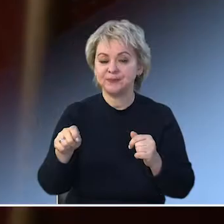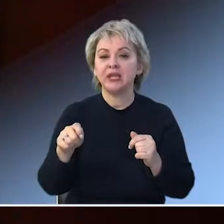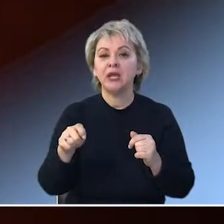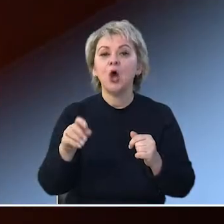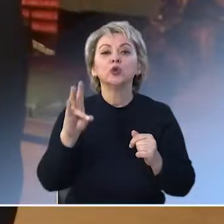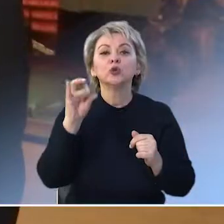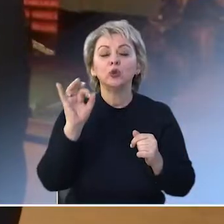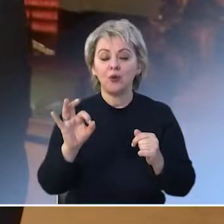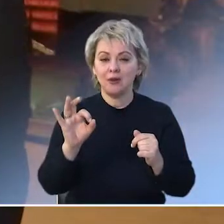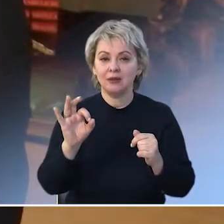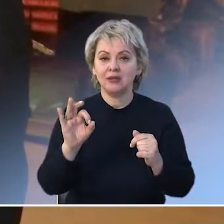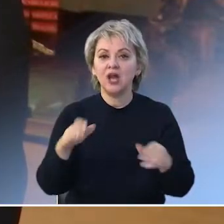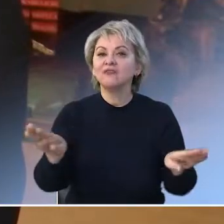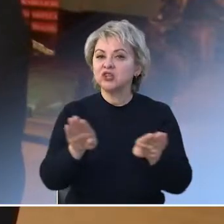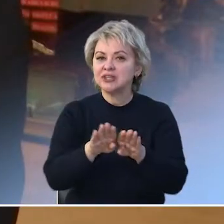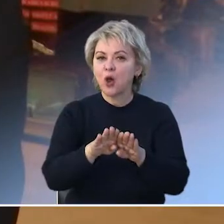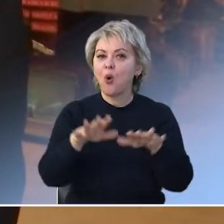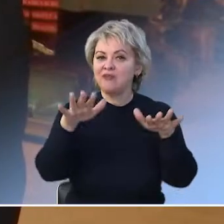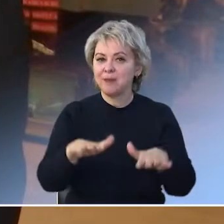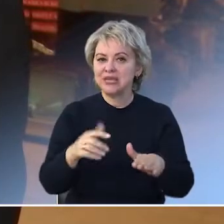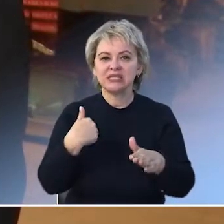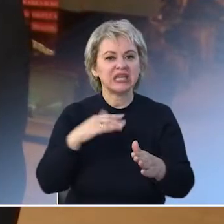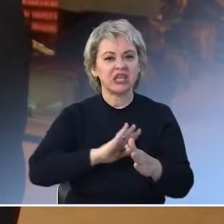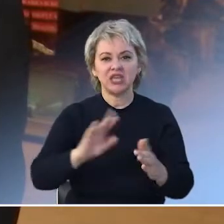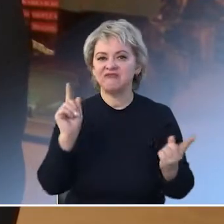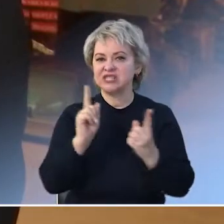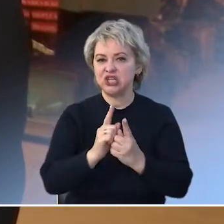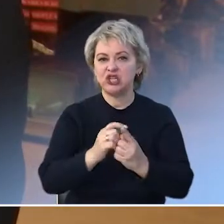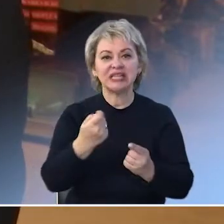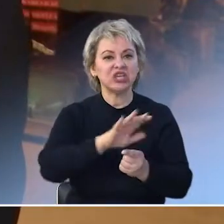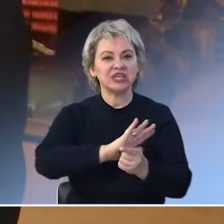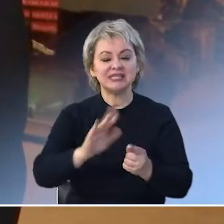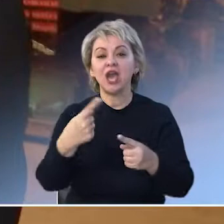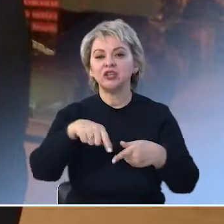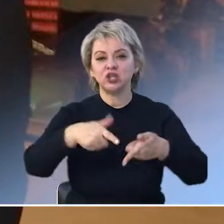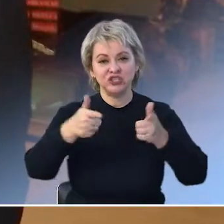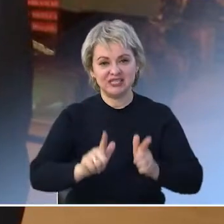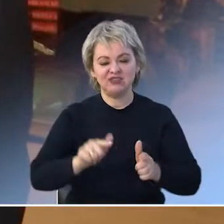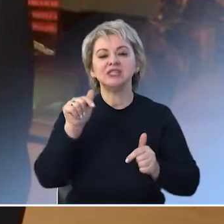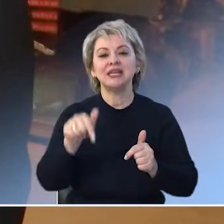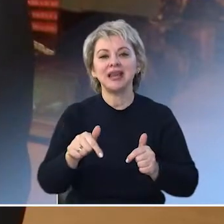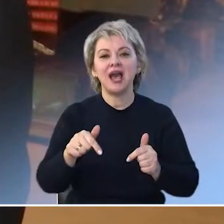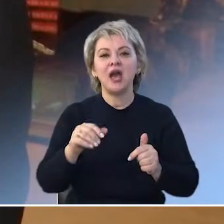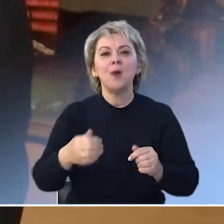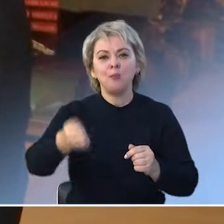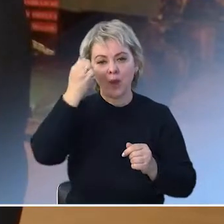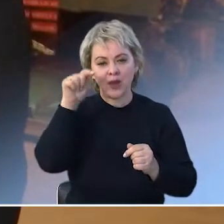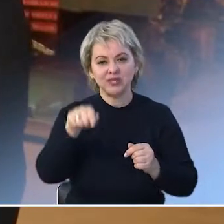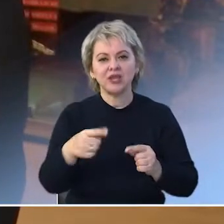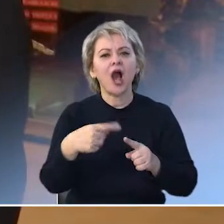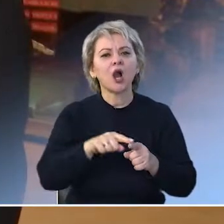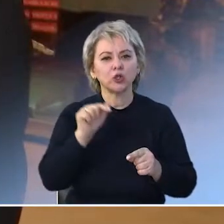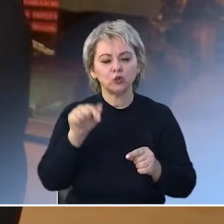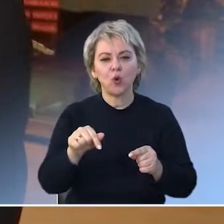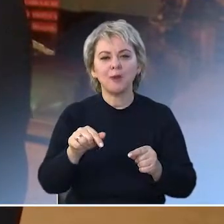Отечественной войне. Но вот такого места я не встречала нигде. Это действительно настоящий раритет,